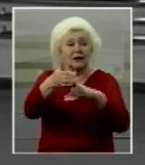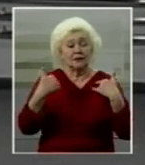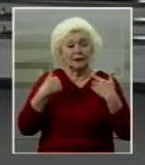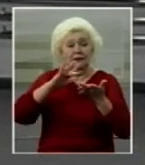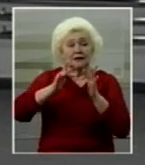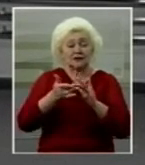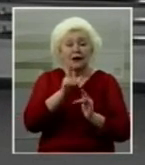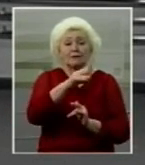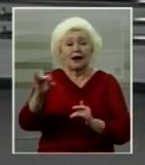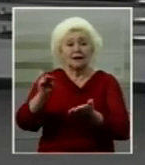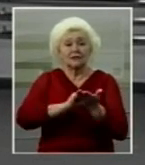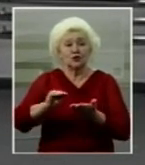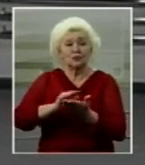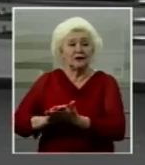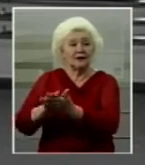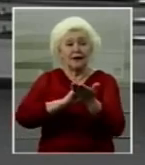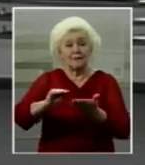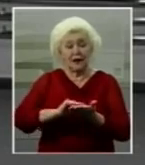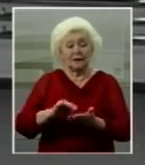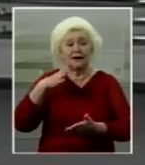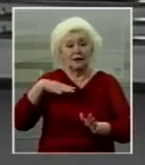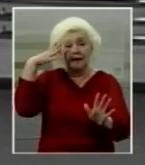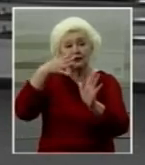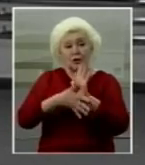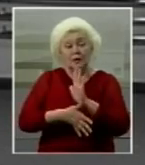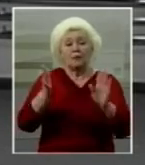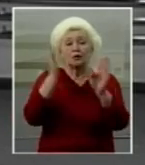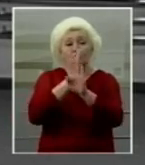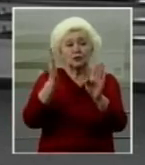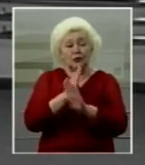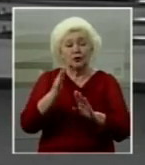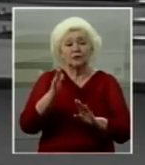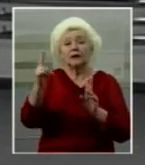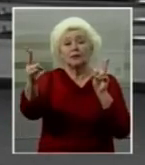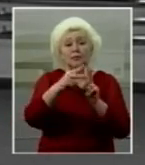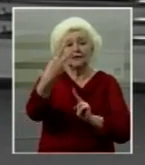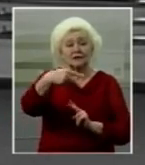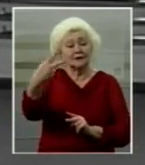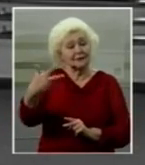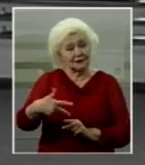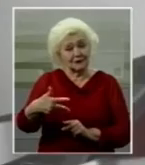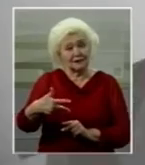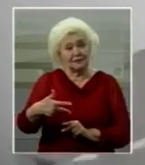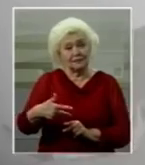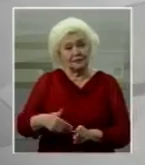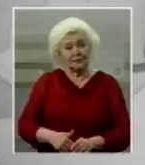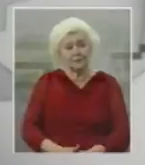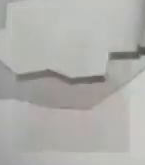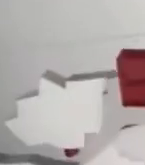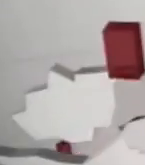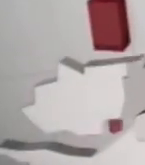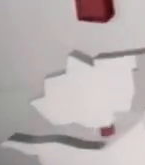сайт КС Суспільне Медіа. Далі на вас чекає прогноз погоди. Побачимось о 20:30.